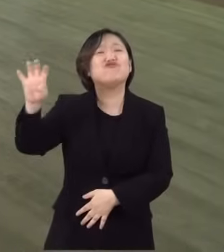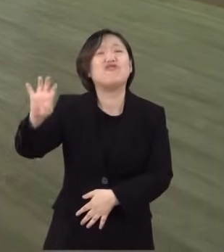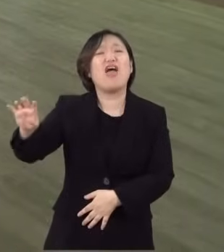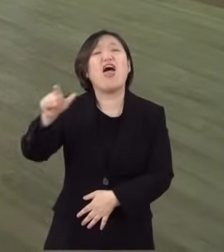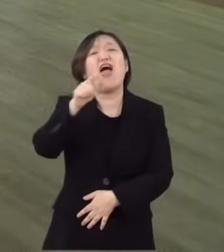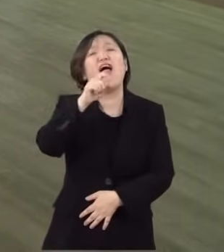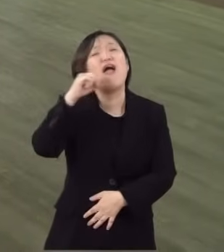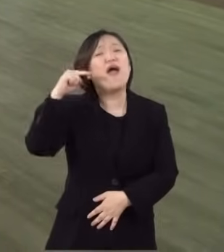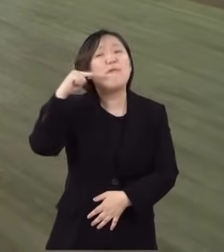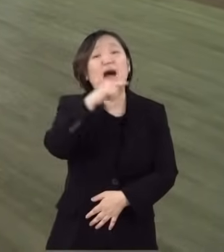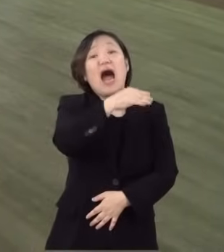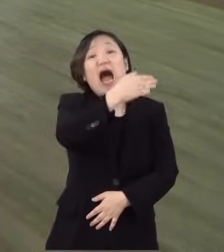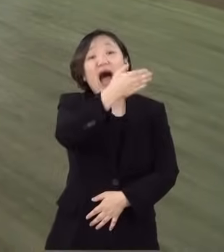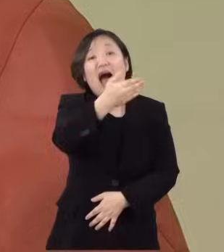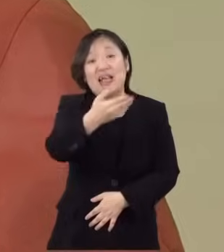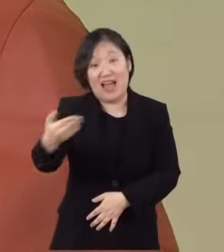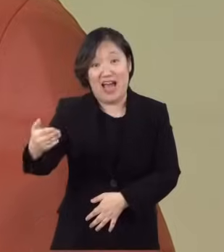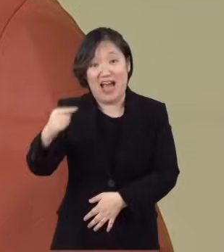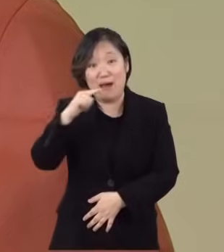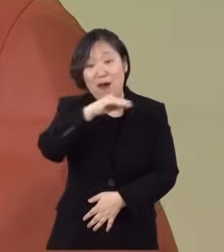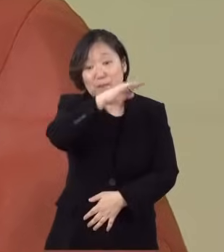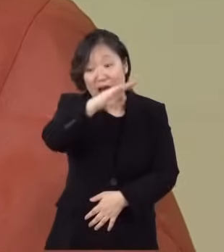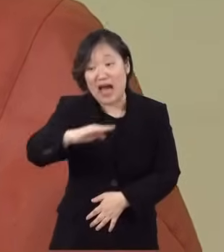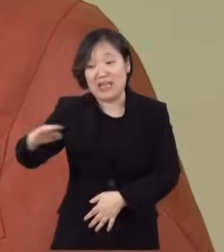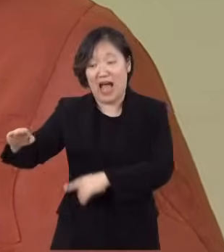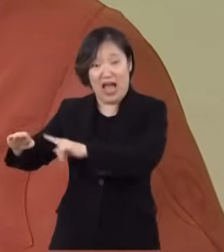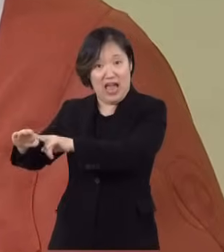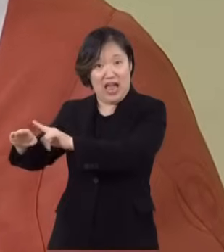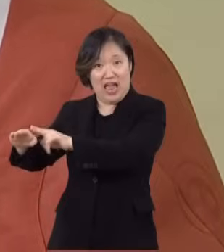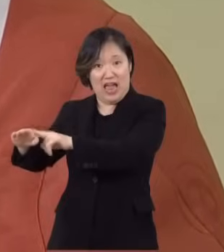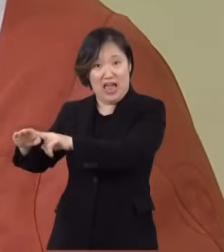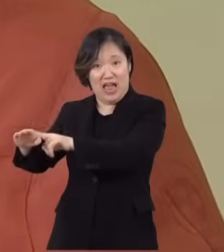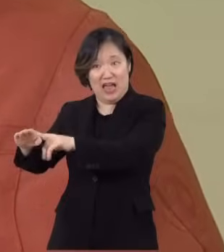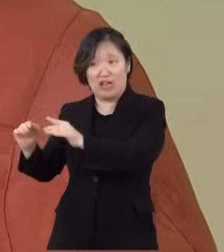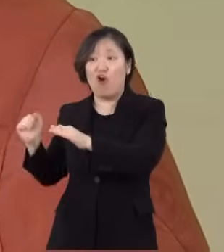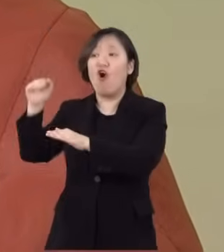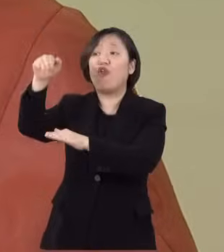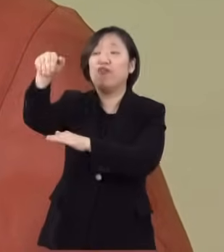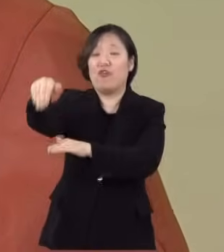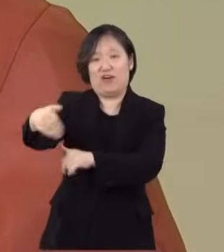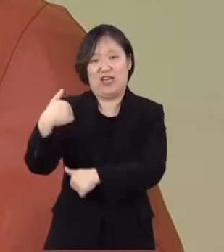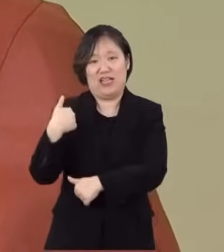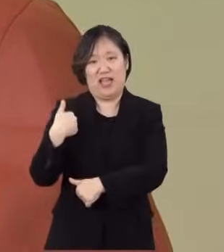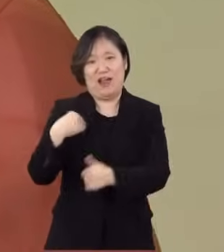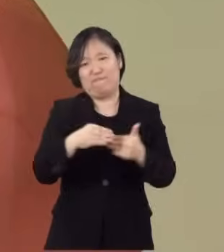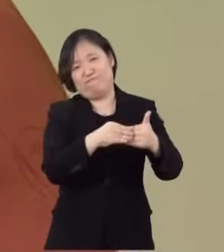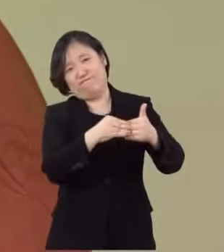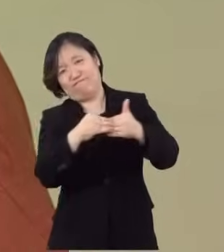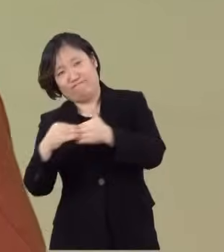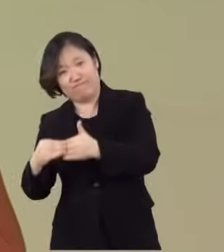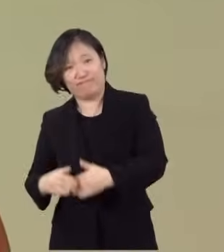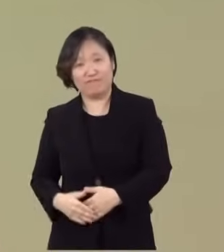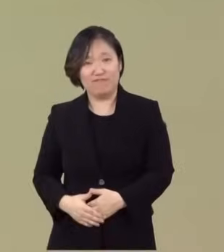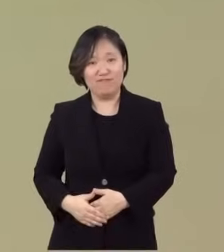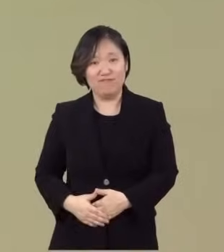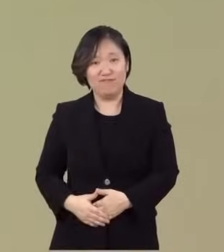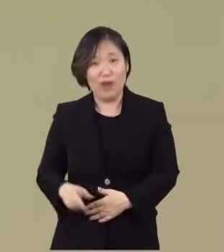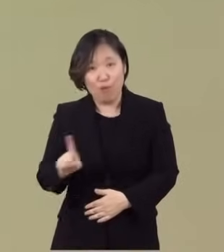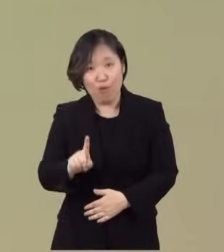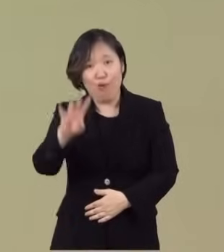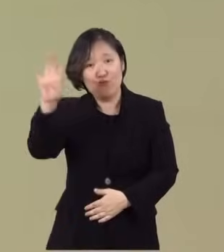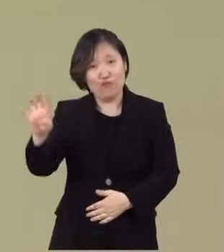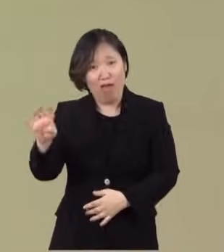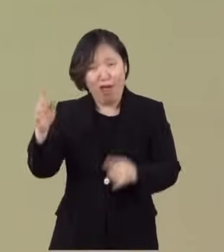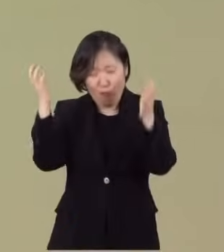죽는 윤 바다 생사의 바다를 건너게 해주고이 고통과